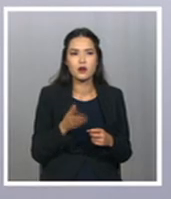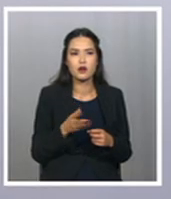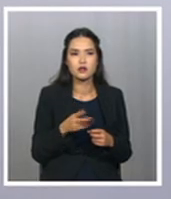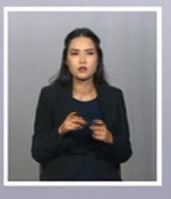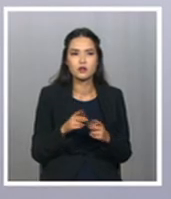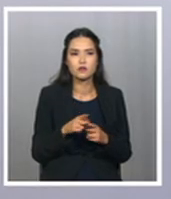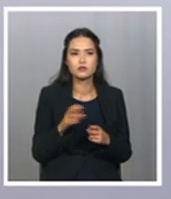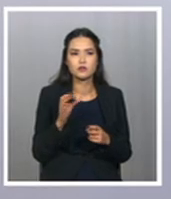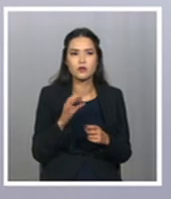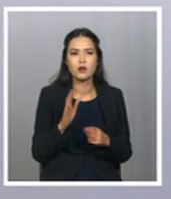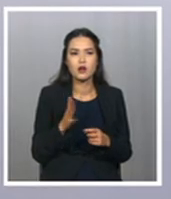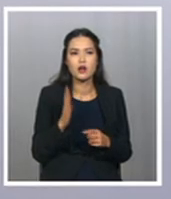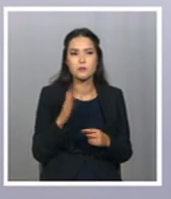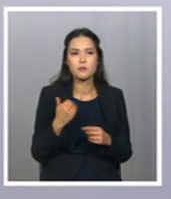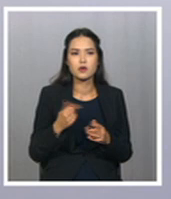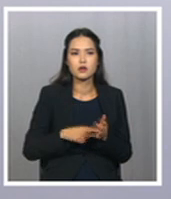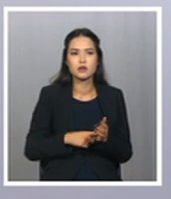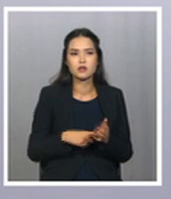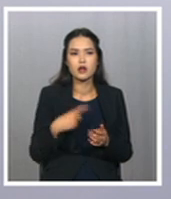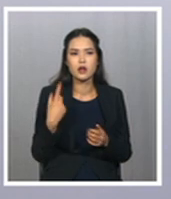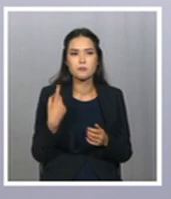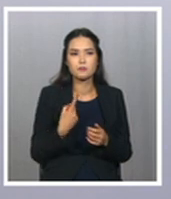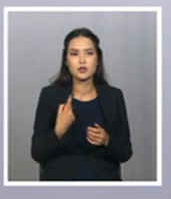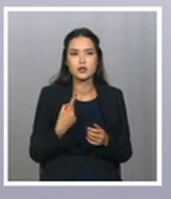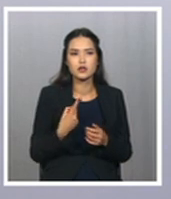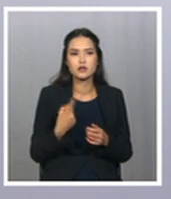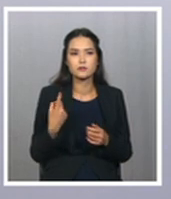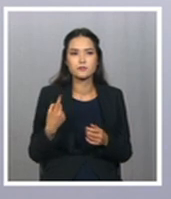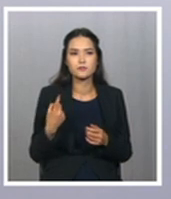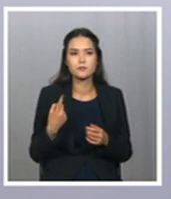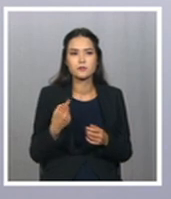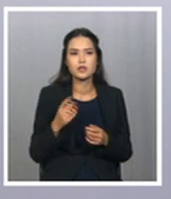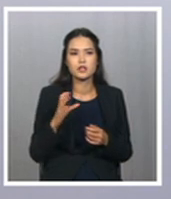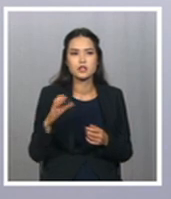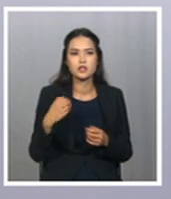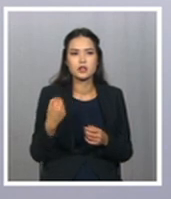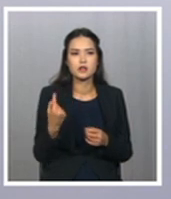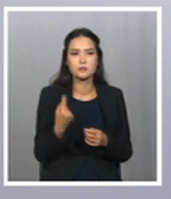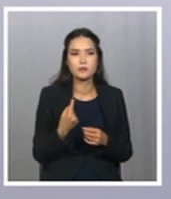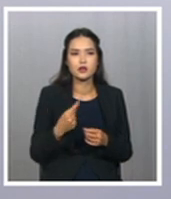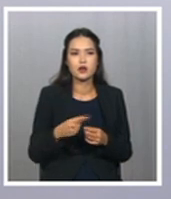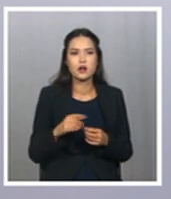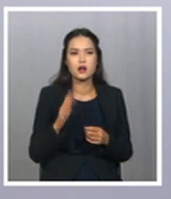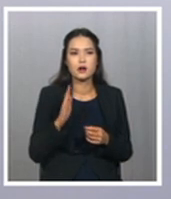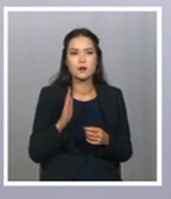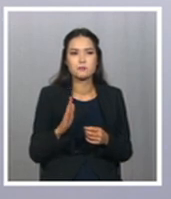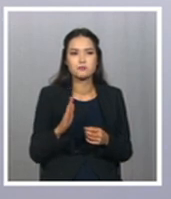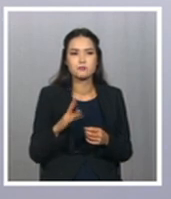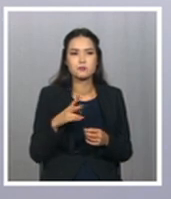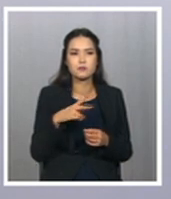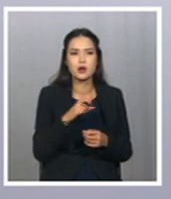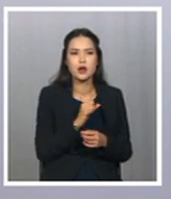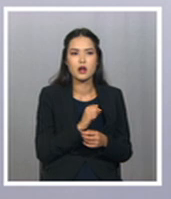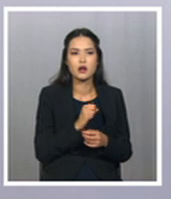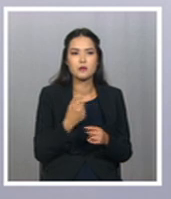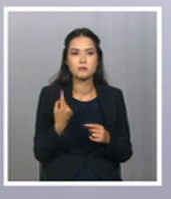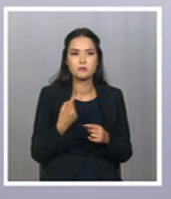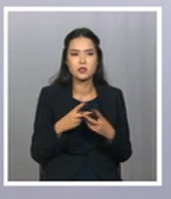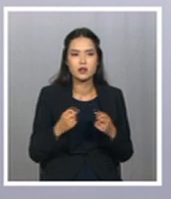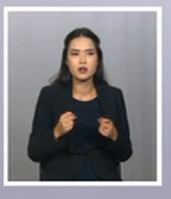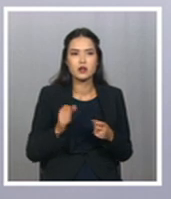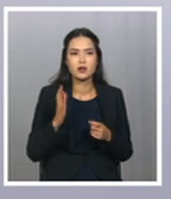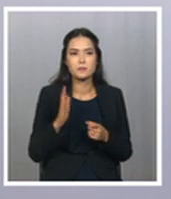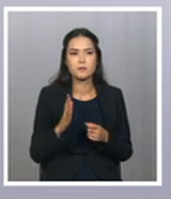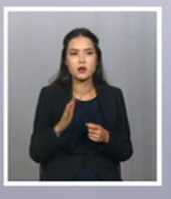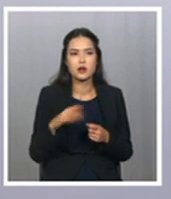қарайық. B нүктесінің абсциссасы мінекей 1-ге тең, ординатасы 1-ге тең. Ал енді өзі OX,